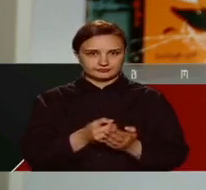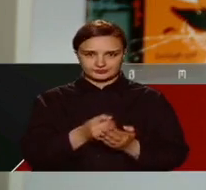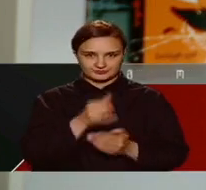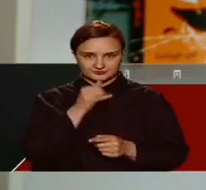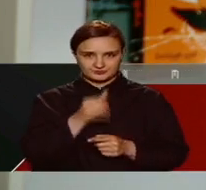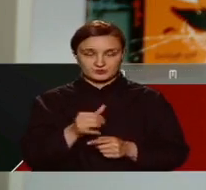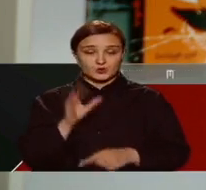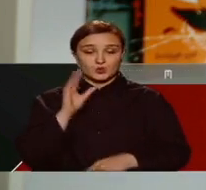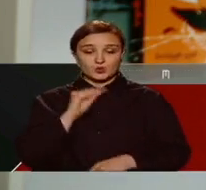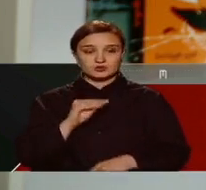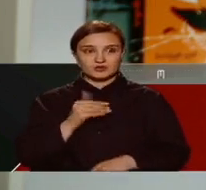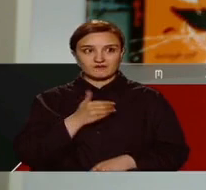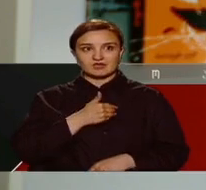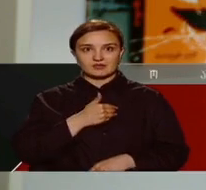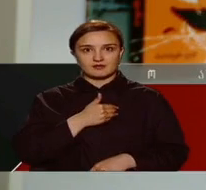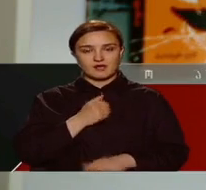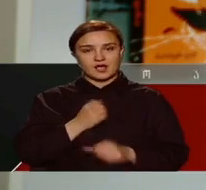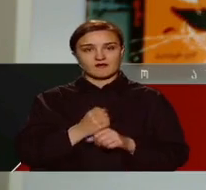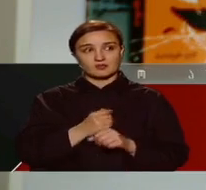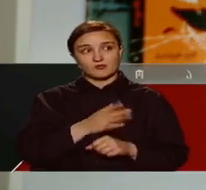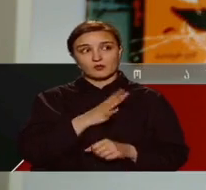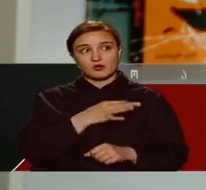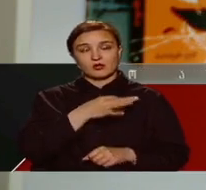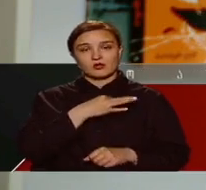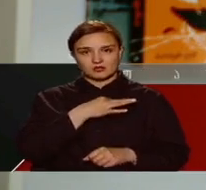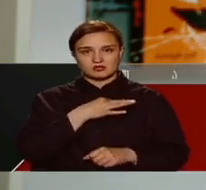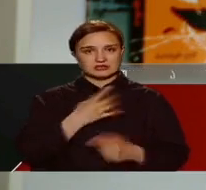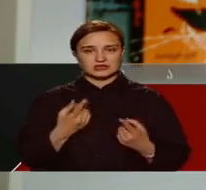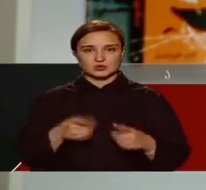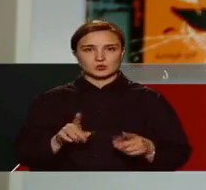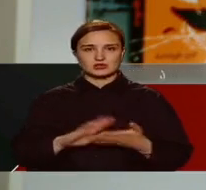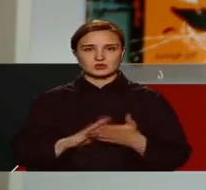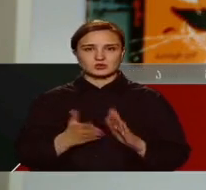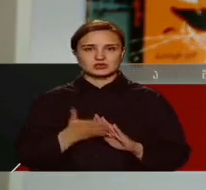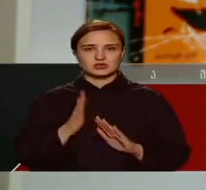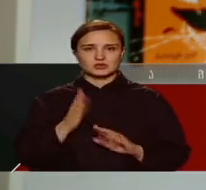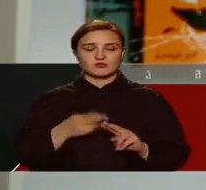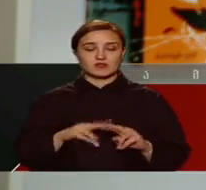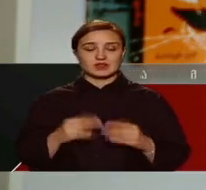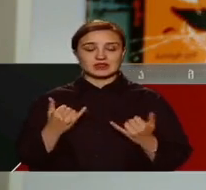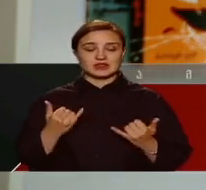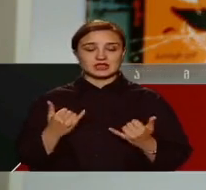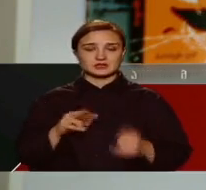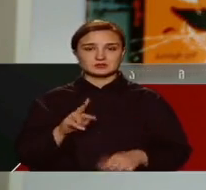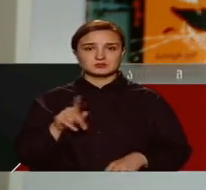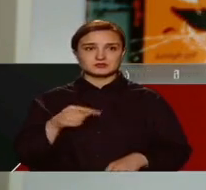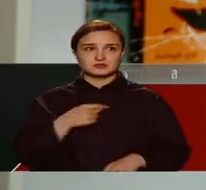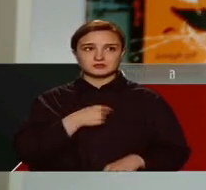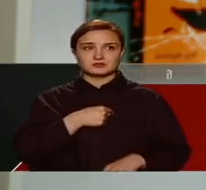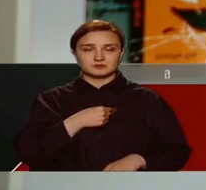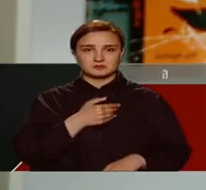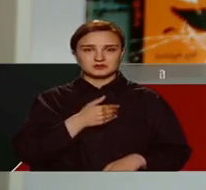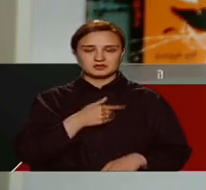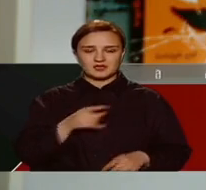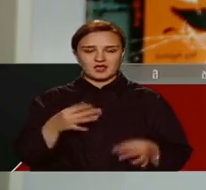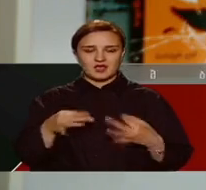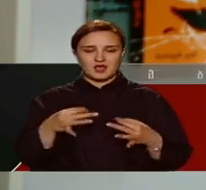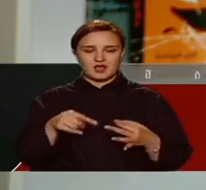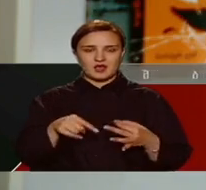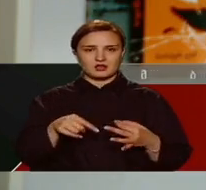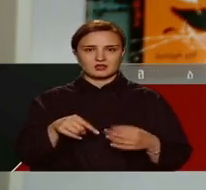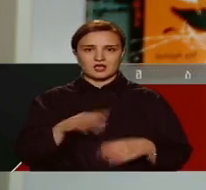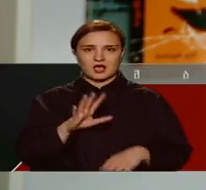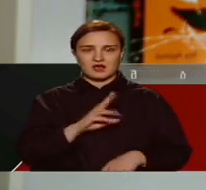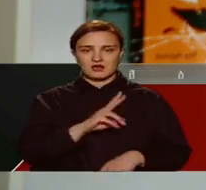Და როდესაც მოგვინდება იმის გაკეთება, რაც იქ გითხეს, მაშინ ისედაც სხვა სიტუაცია იქნება, იმიტომ რომ დღეს რომც მოგვინდეს, ეს უბრალოდ ფარატინა ქაღალდია, ჩა არავინ